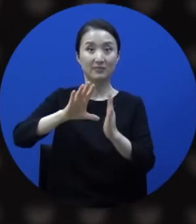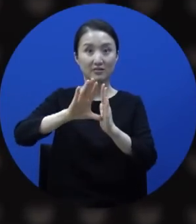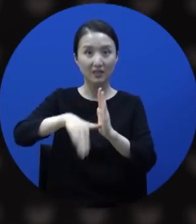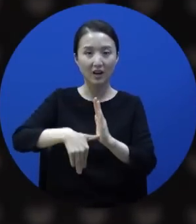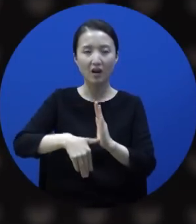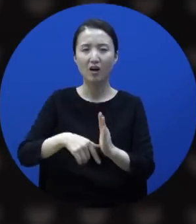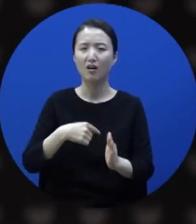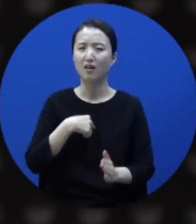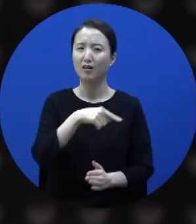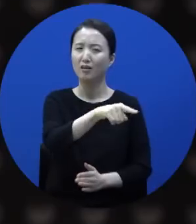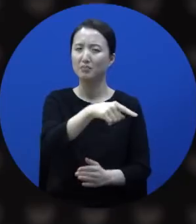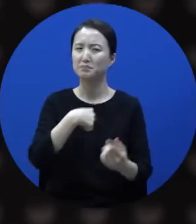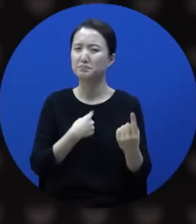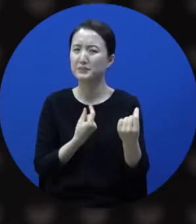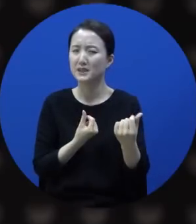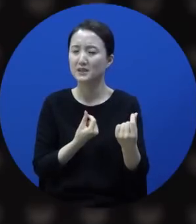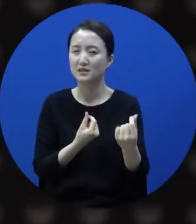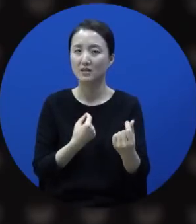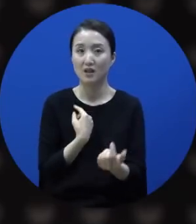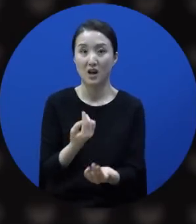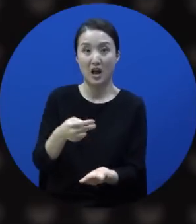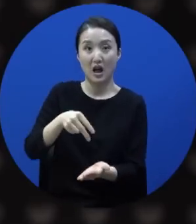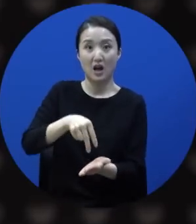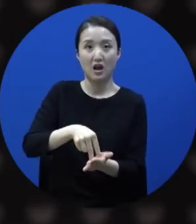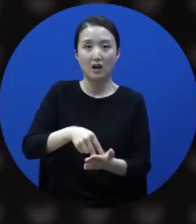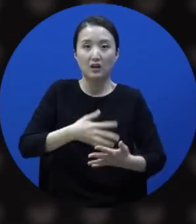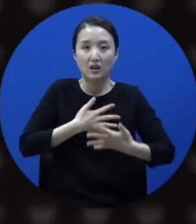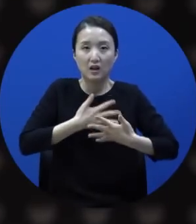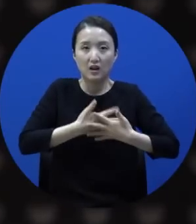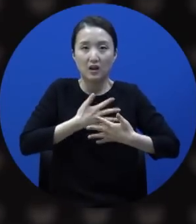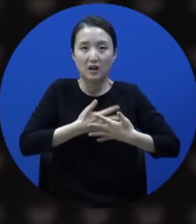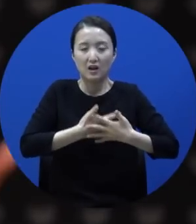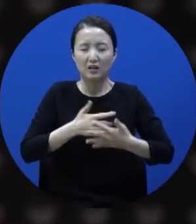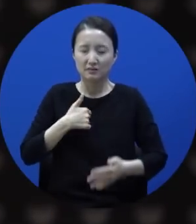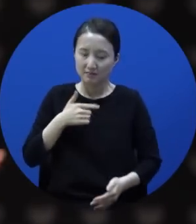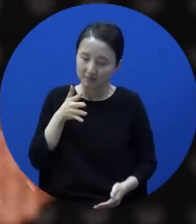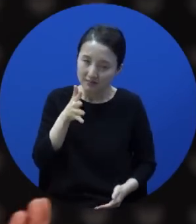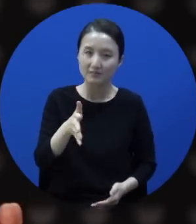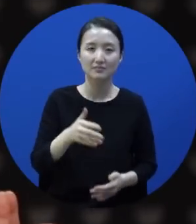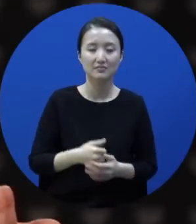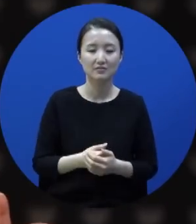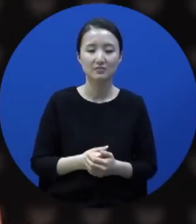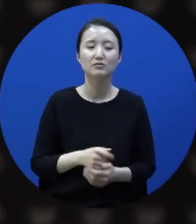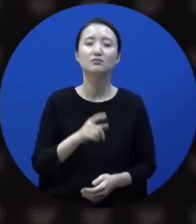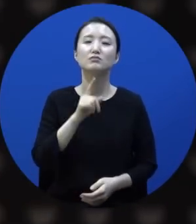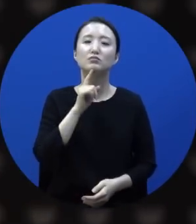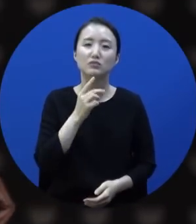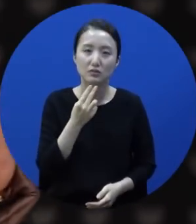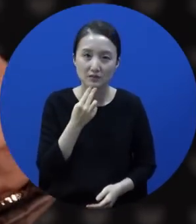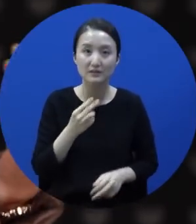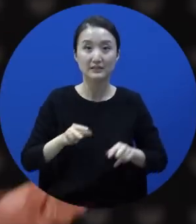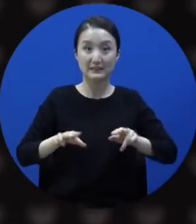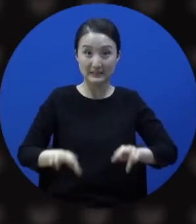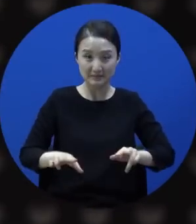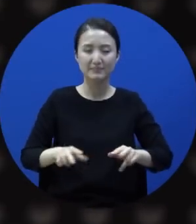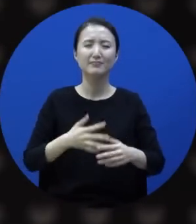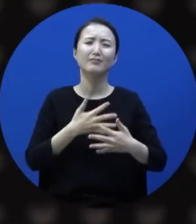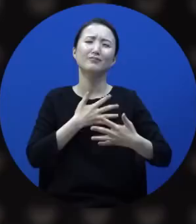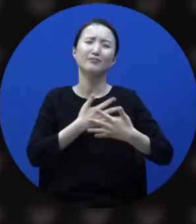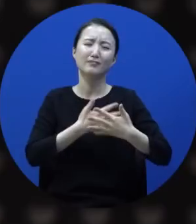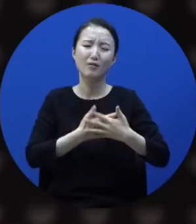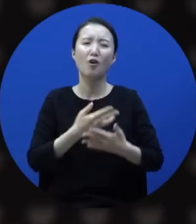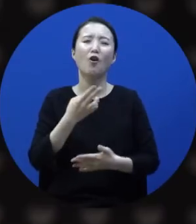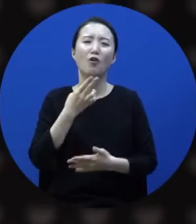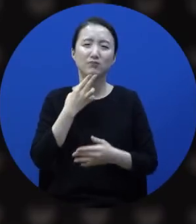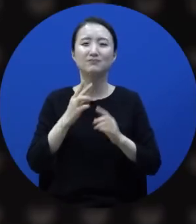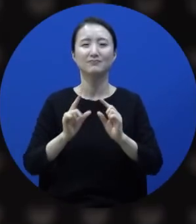저는 발표 불안이 정말 심했던 사람이거든요. 지금도 되게 긴장을 많이 하고 있는데 이제는 긴장을 아주 많이 하고